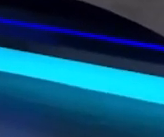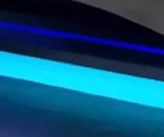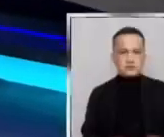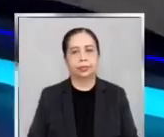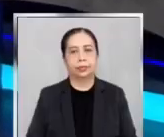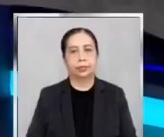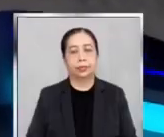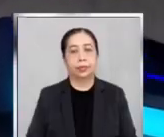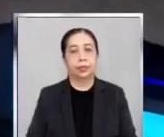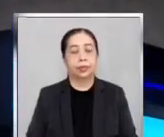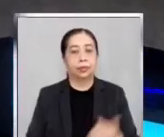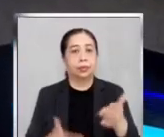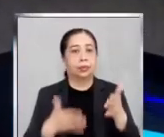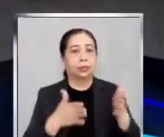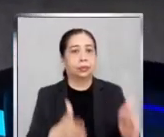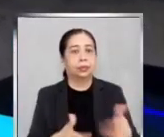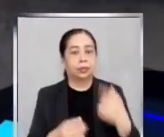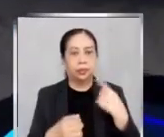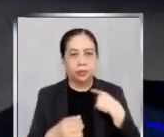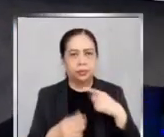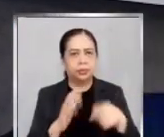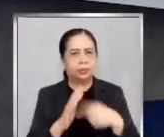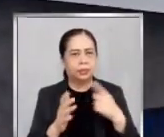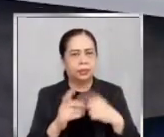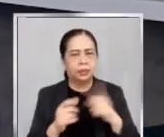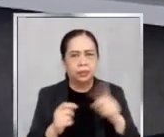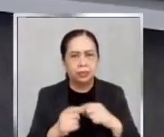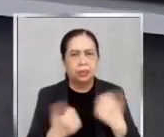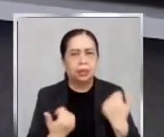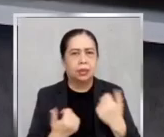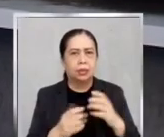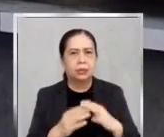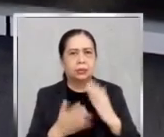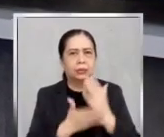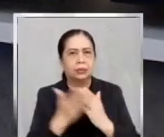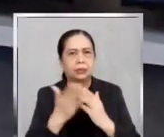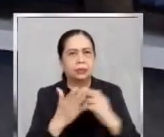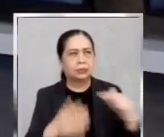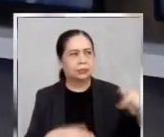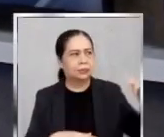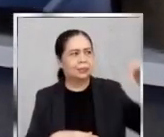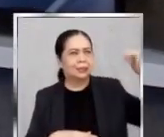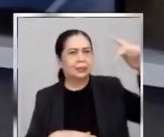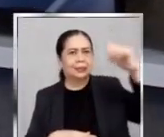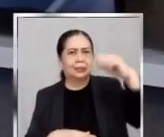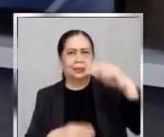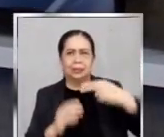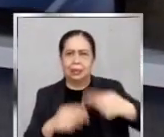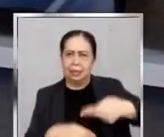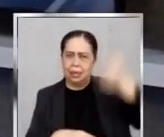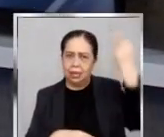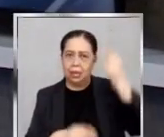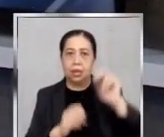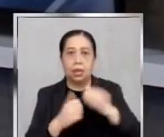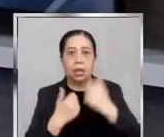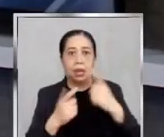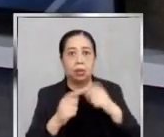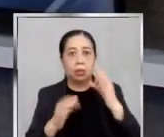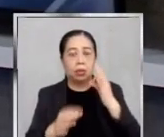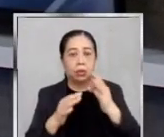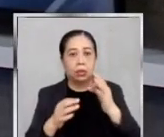Sa ilang kalsada natin, nakakalula na ang haba at taas ng ilang footbridge. Paano pa kaya kung ang tatawring tulay